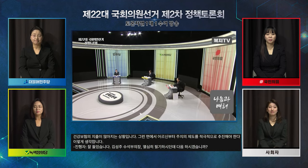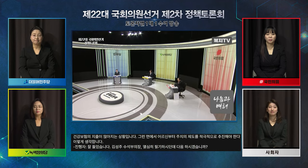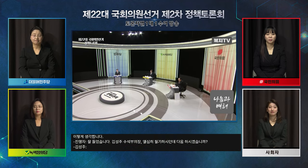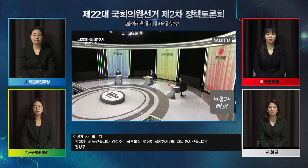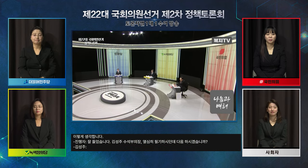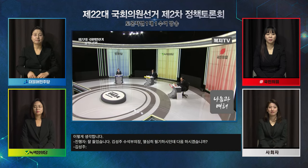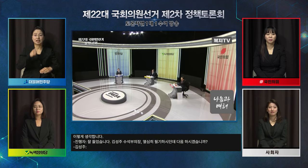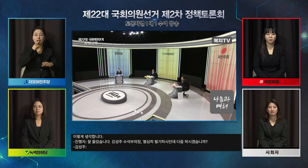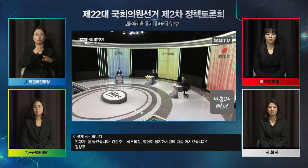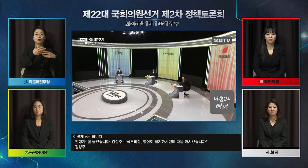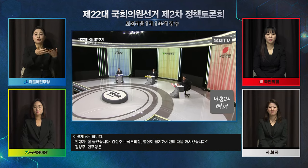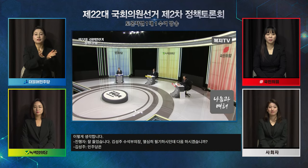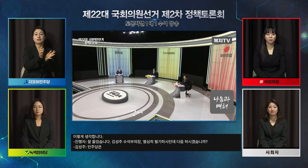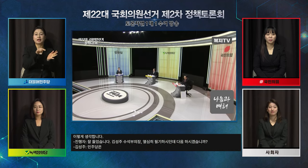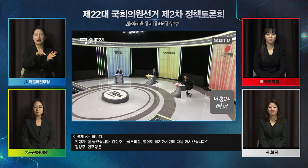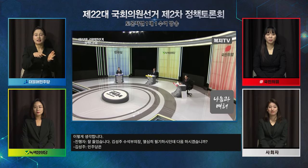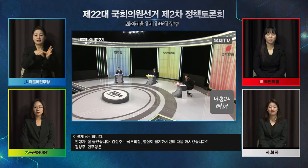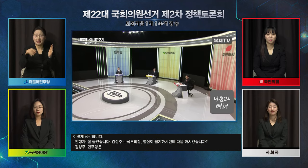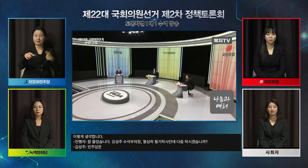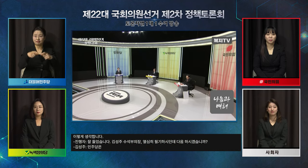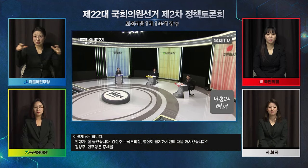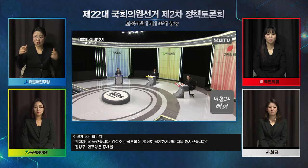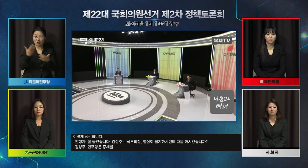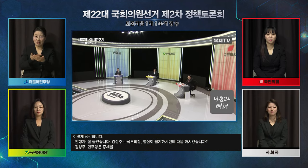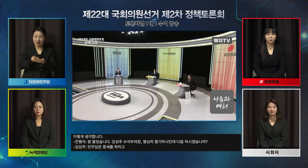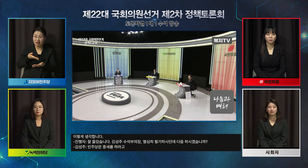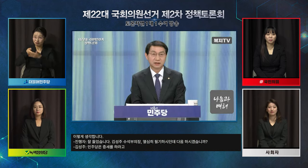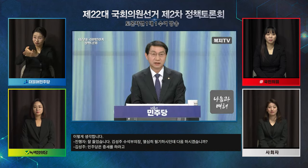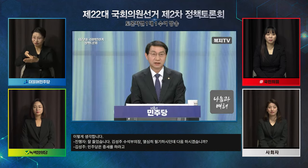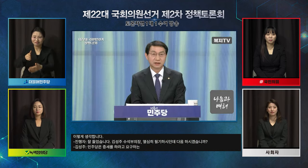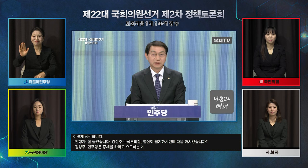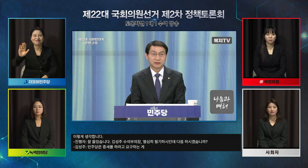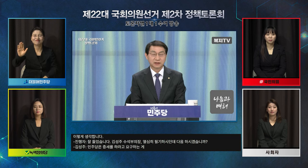민주당은 증세를 하라고 요구하는 게 아닙니다.